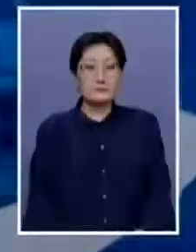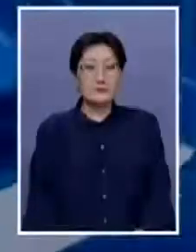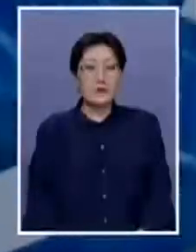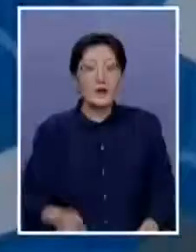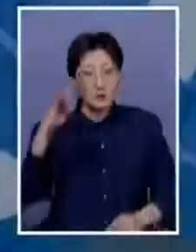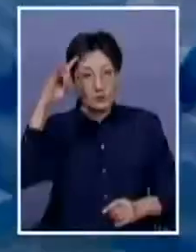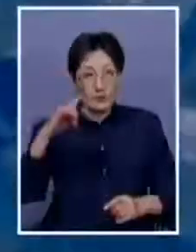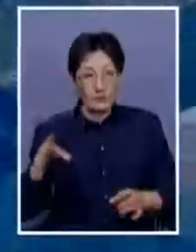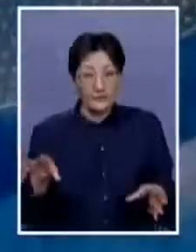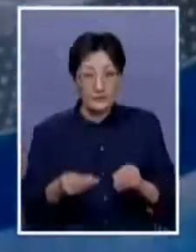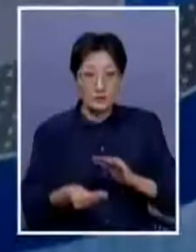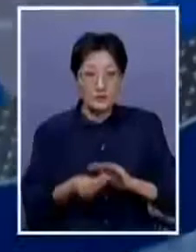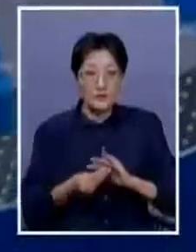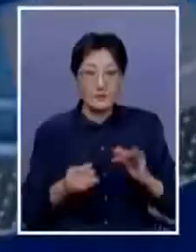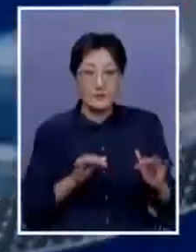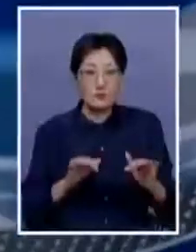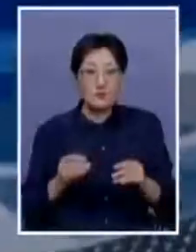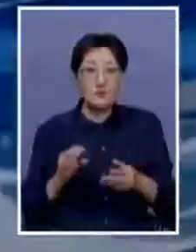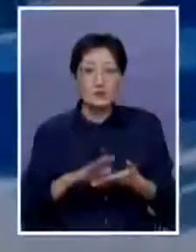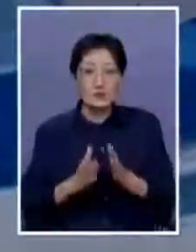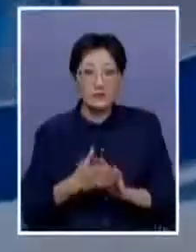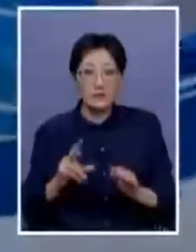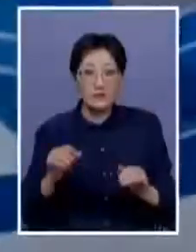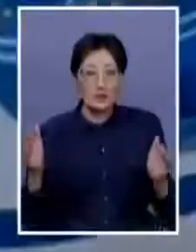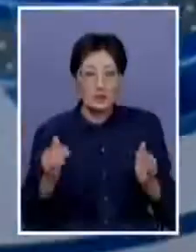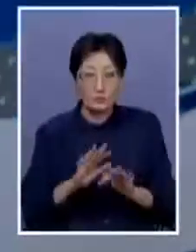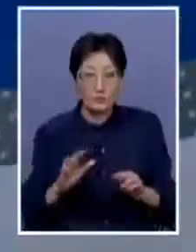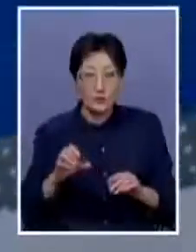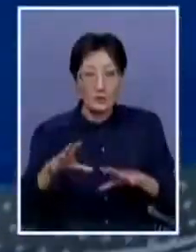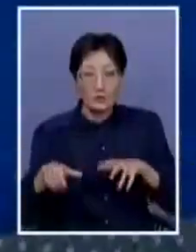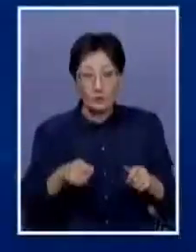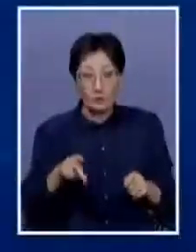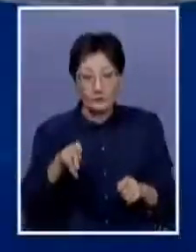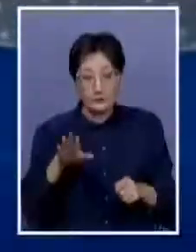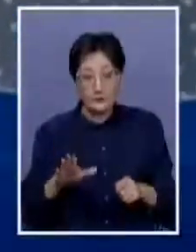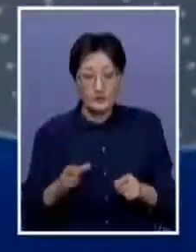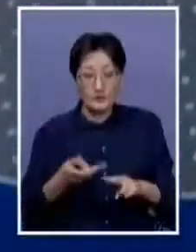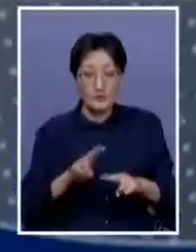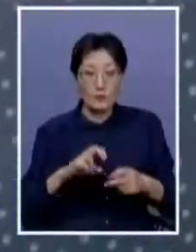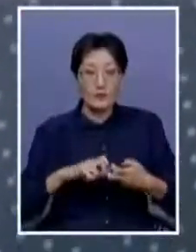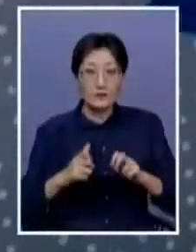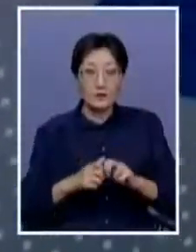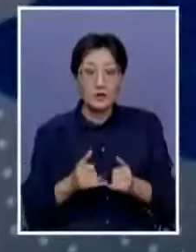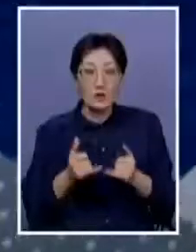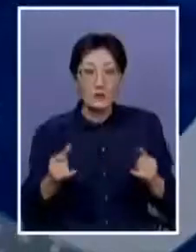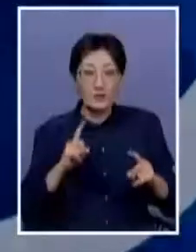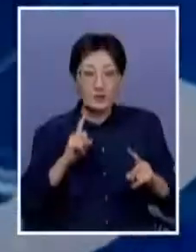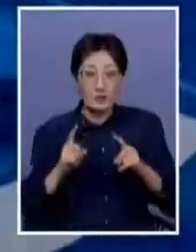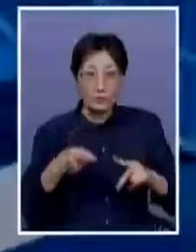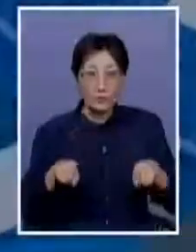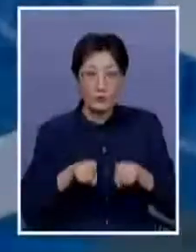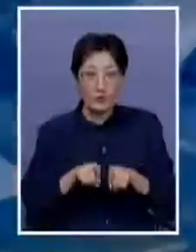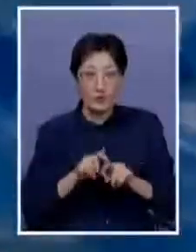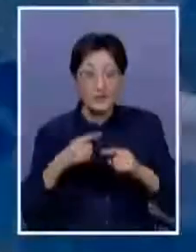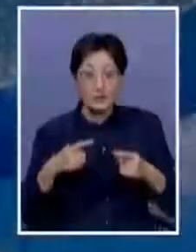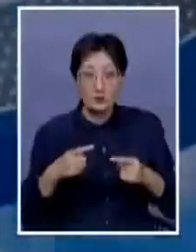Елде сыбайлас жемқорлық жағдайларының саны әлі де азаймай тұр. Бүгін президент Қасым-Жомарт Тоқаев осы түйткілге арналған кеңесте осындай баға